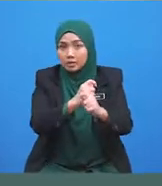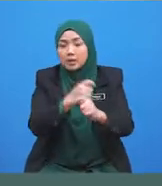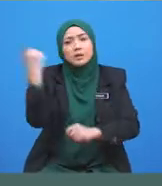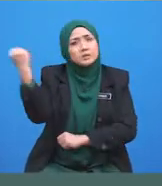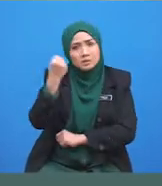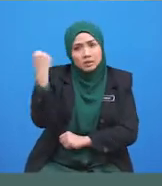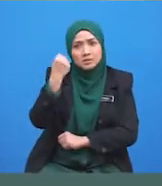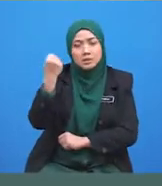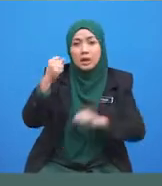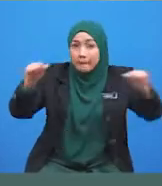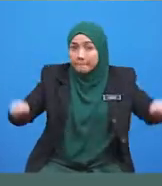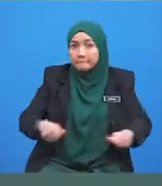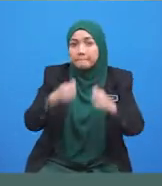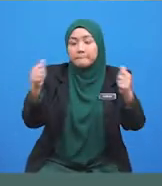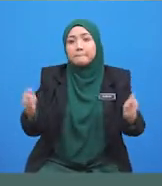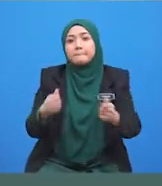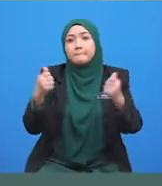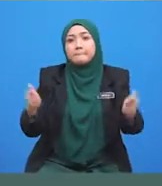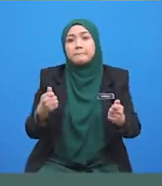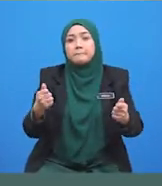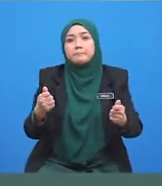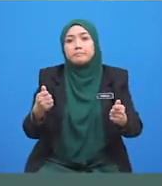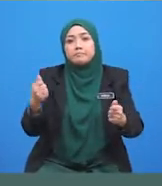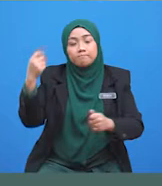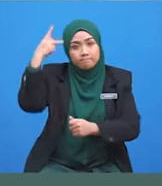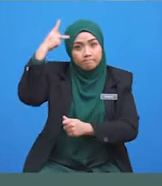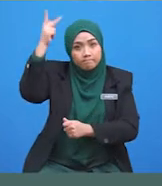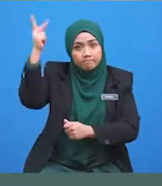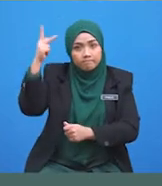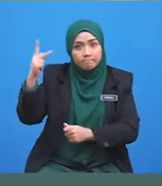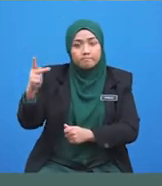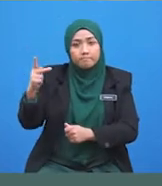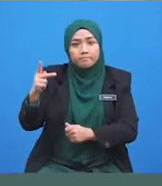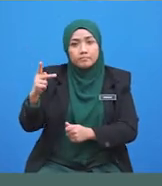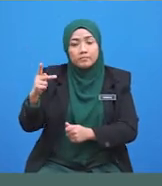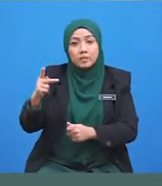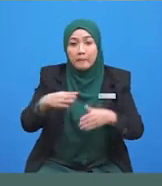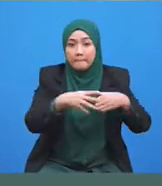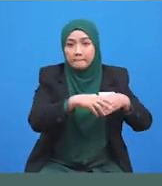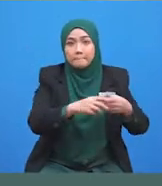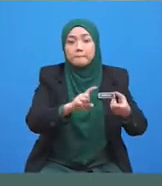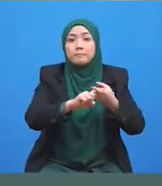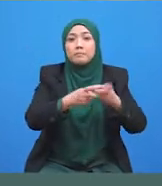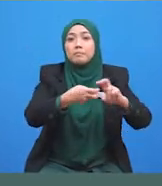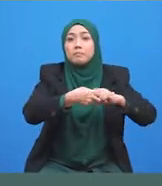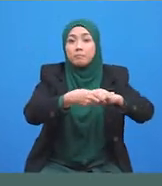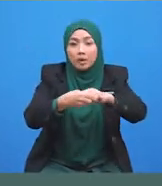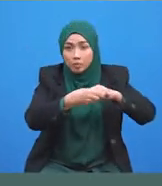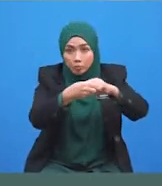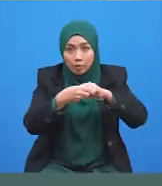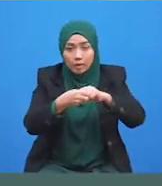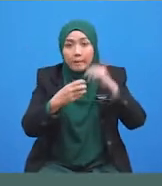dan sentiasa mengamalkan sikap patriotik agar perpaduan Malaysia terus